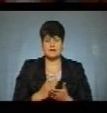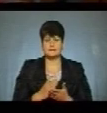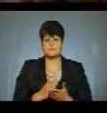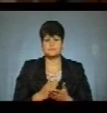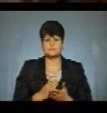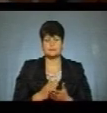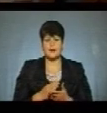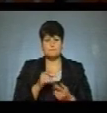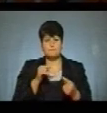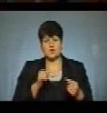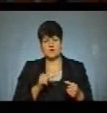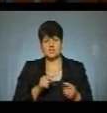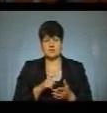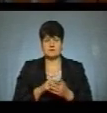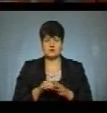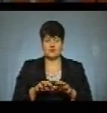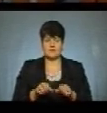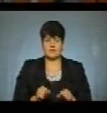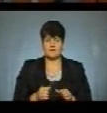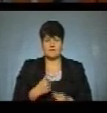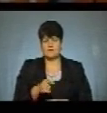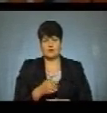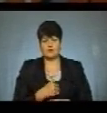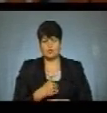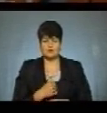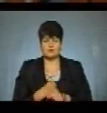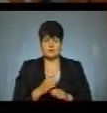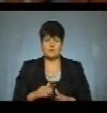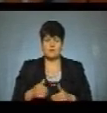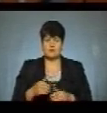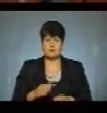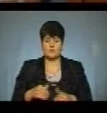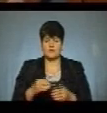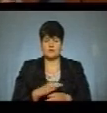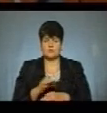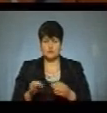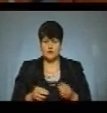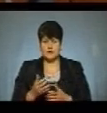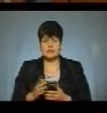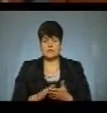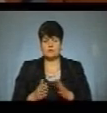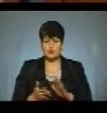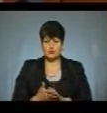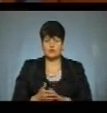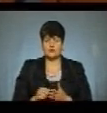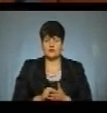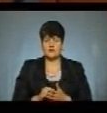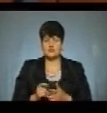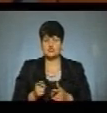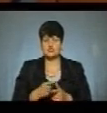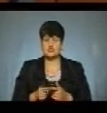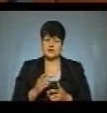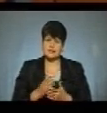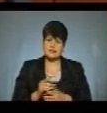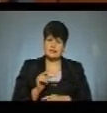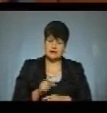мовити, протиріччя з міською владою? Наприклад, ви хочете запомогти якийсь проект, так, може, там якесь певне положення, там документи. Чи є таке,